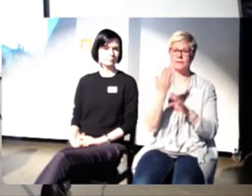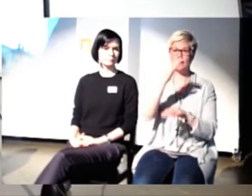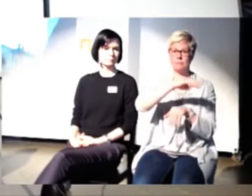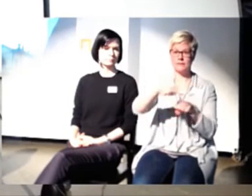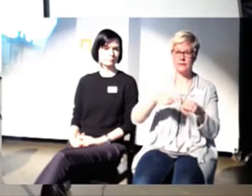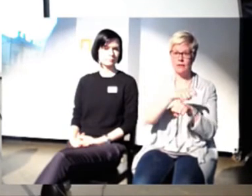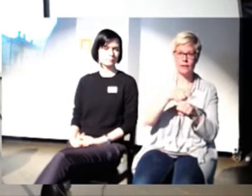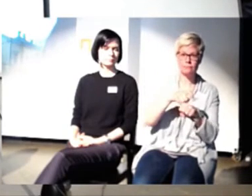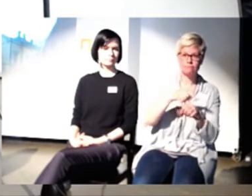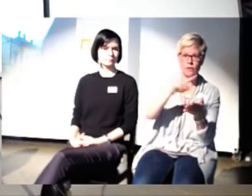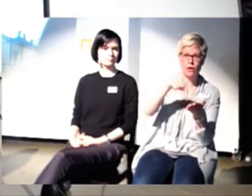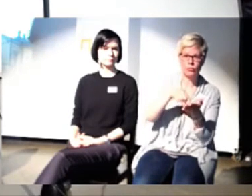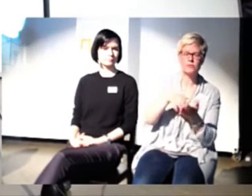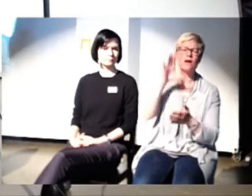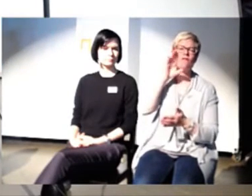hyvin vanha rakennus,